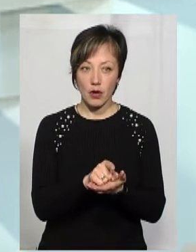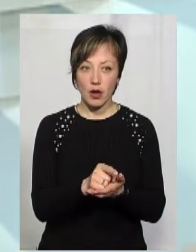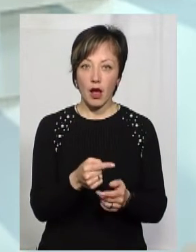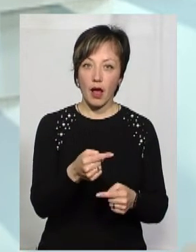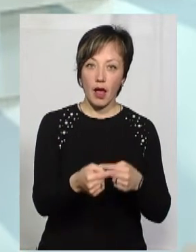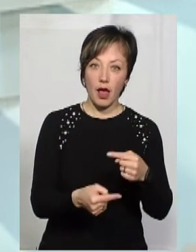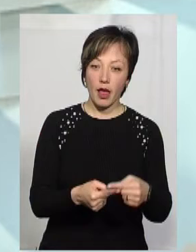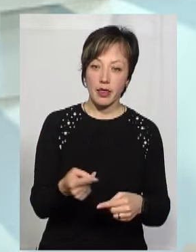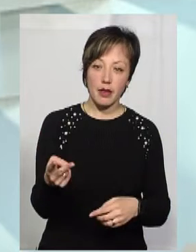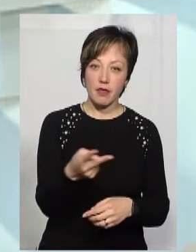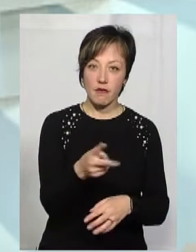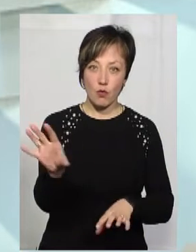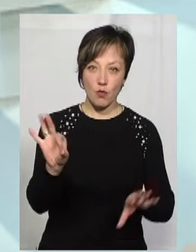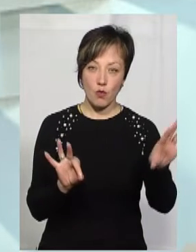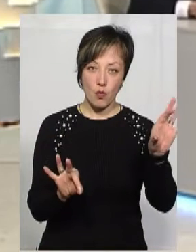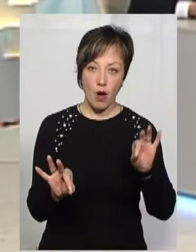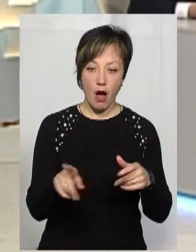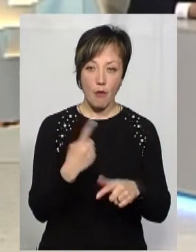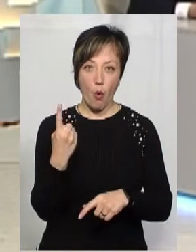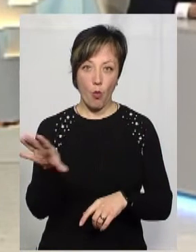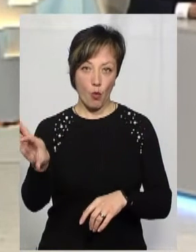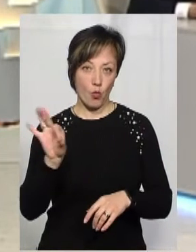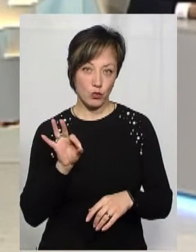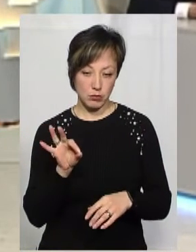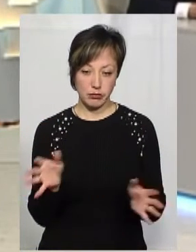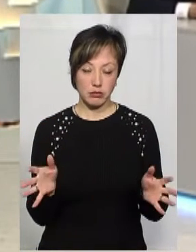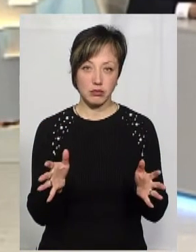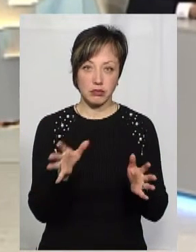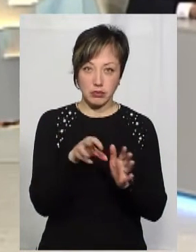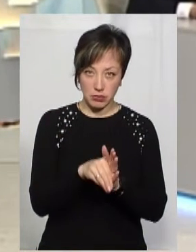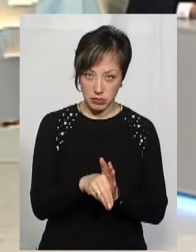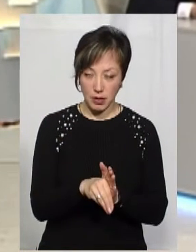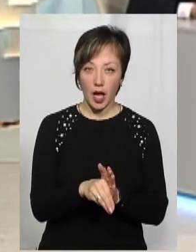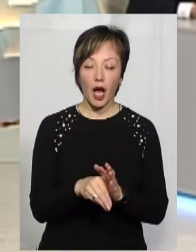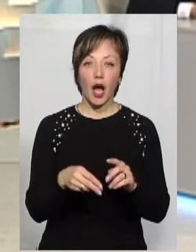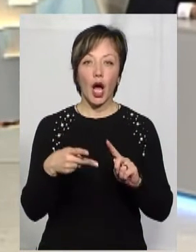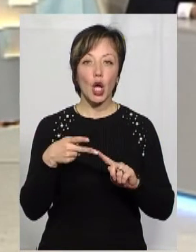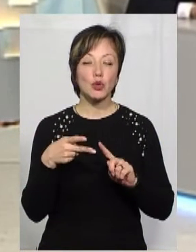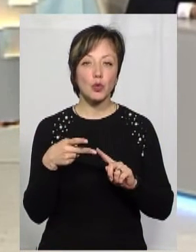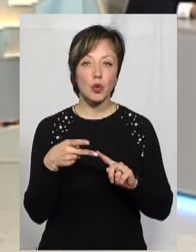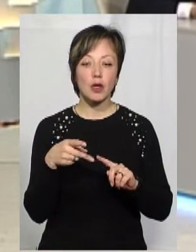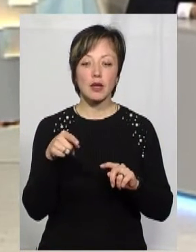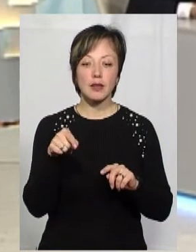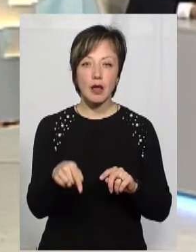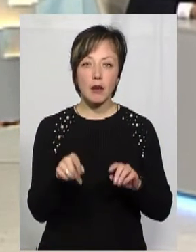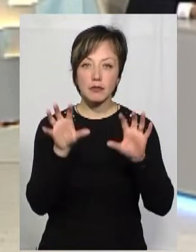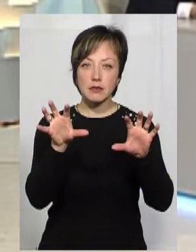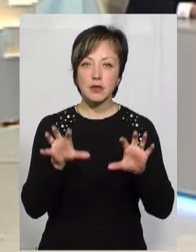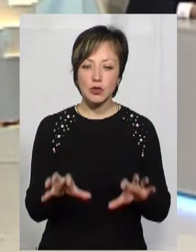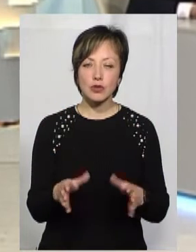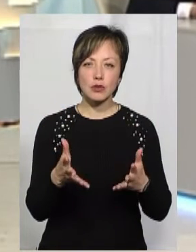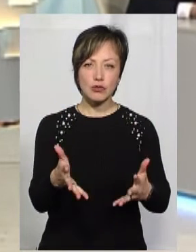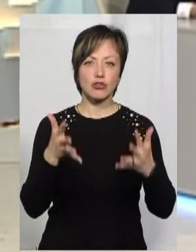гени або двох з батьків, або одного з батьків. Щонайменше. Щонайменше. Наступне, там все чітко